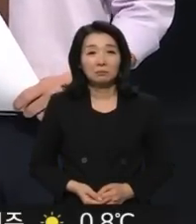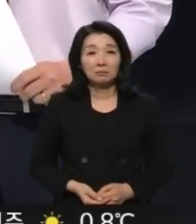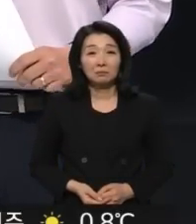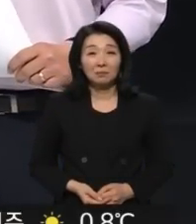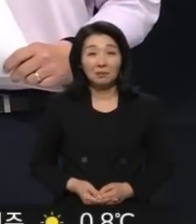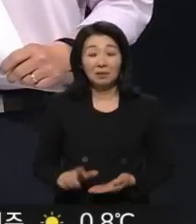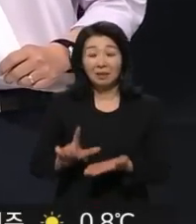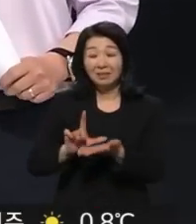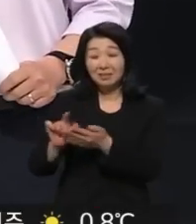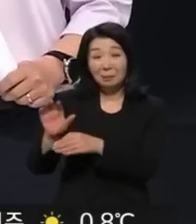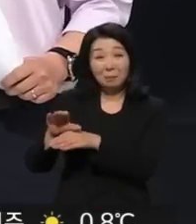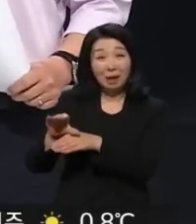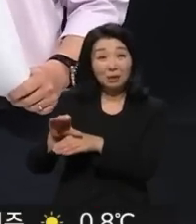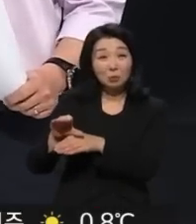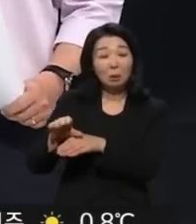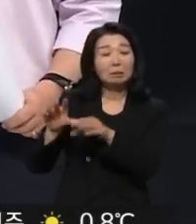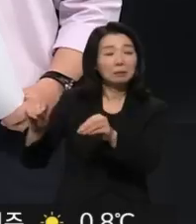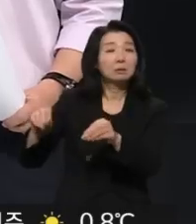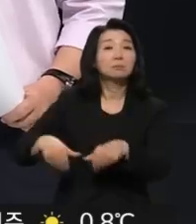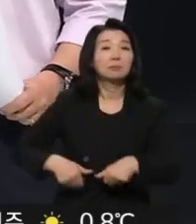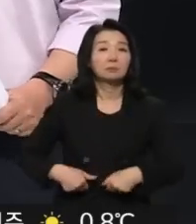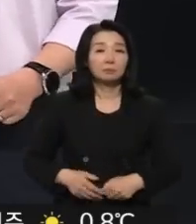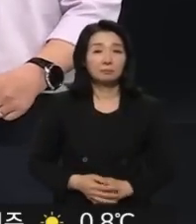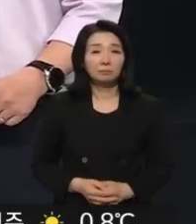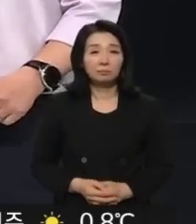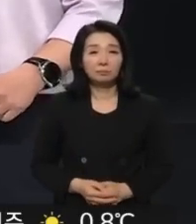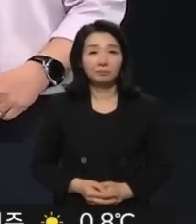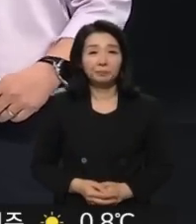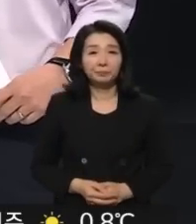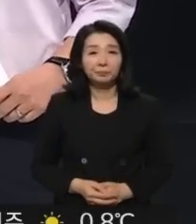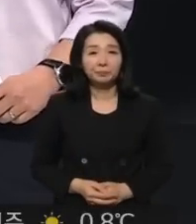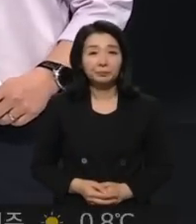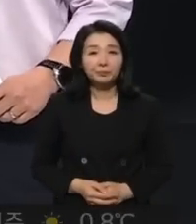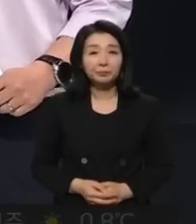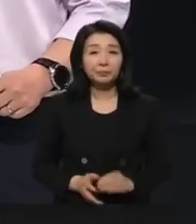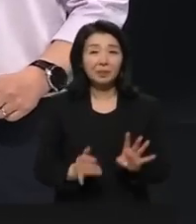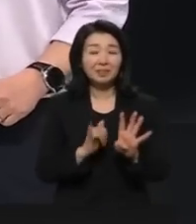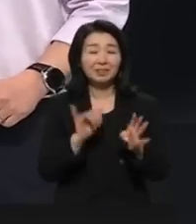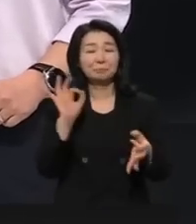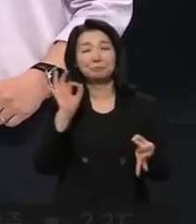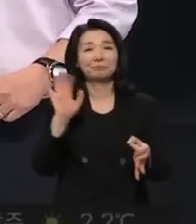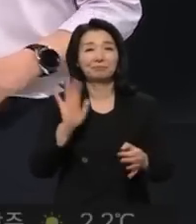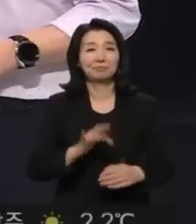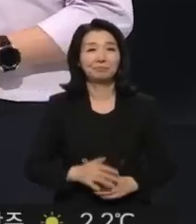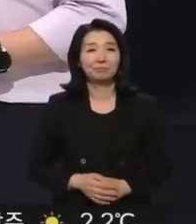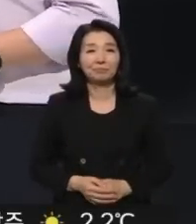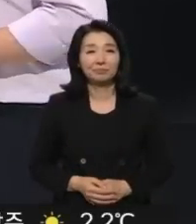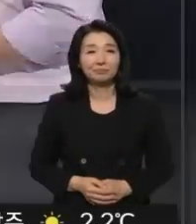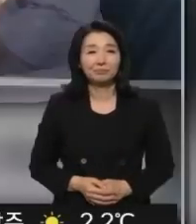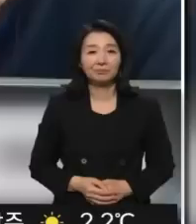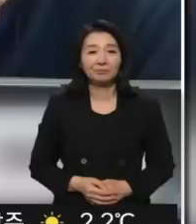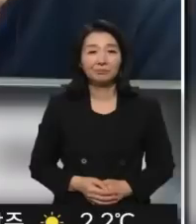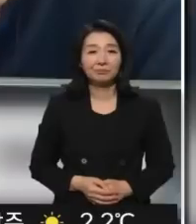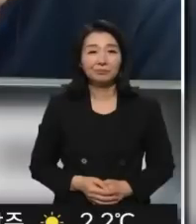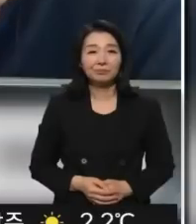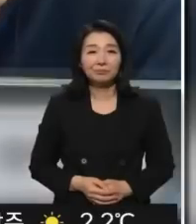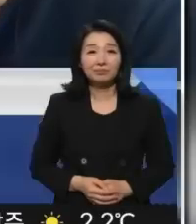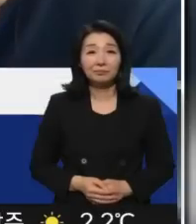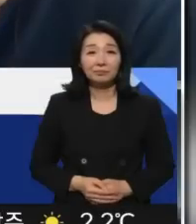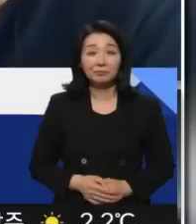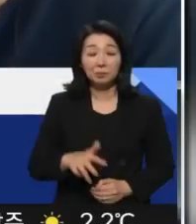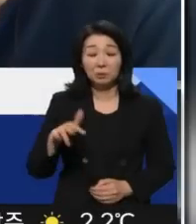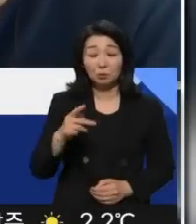한마디로 지방방송은 끄라는 건데요. 해당 인사들 가만히 있지는 않았죠. 아마